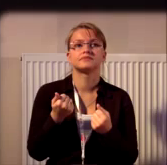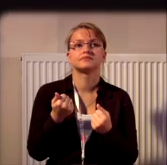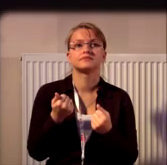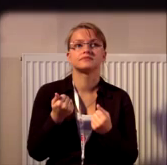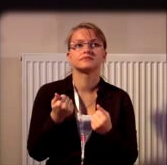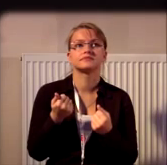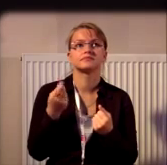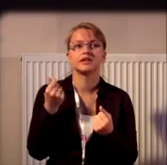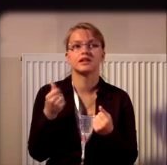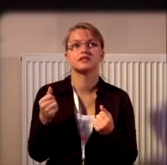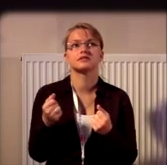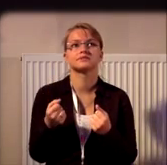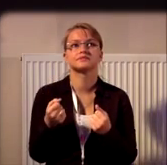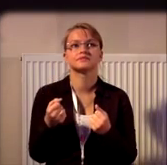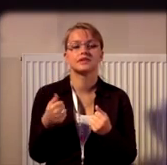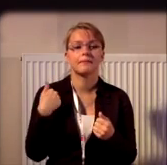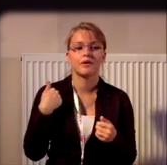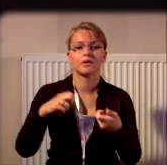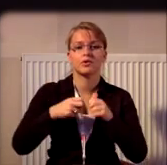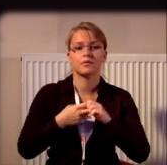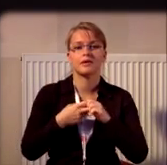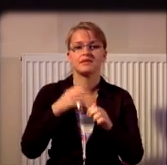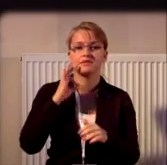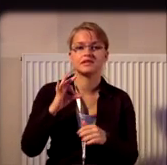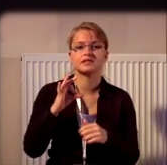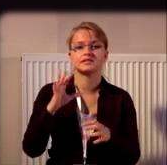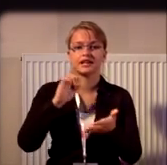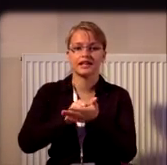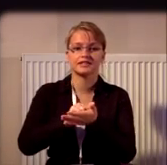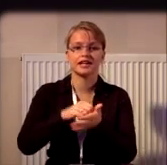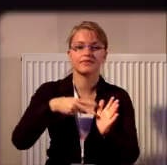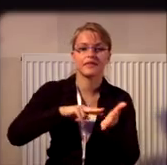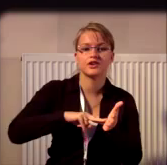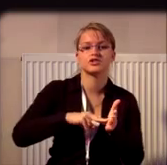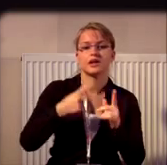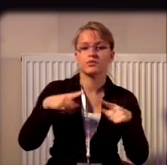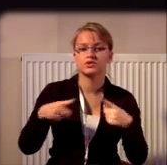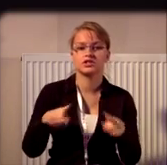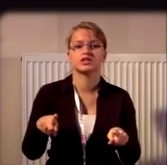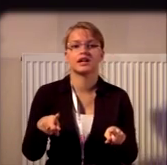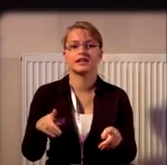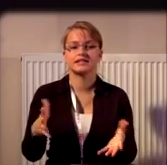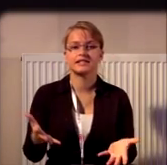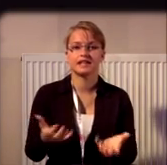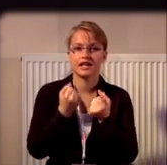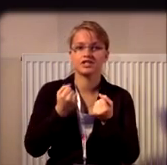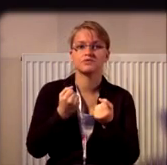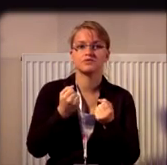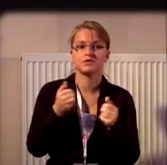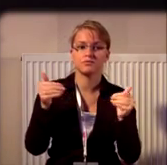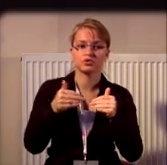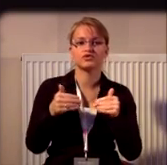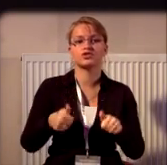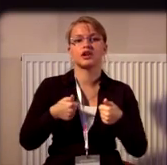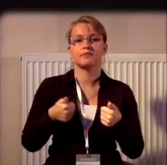środków finansowych. Były problemy ze specjalistami w zakresie zajęć tanecznych i muzycznych. Znaleźliśmy ścieżkę, która pozwoliła ich